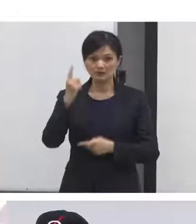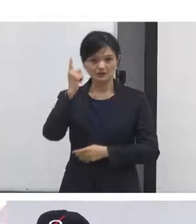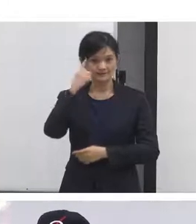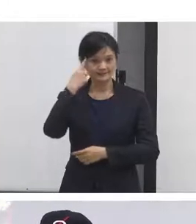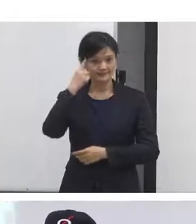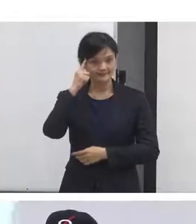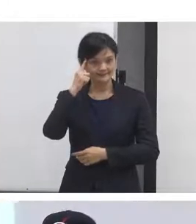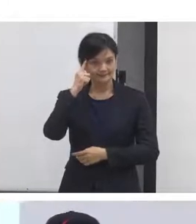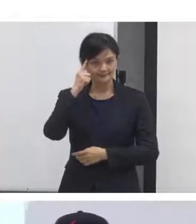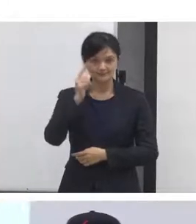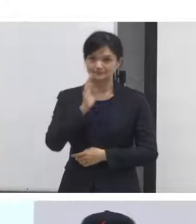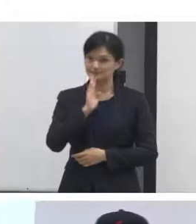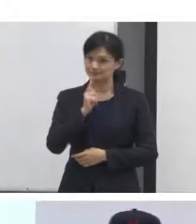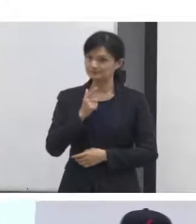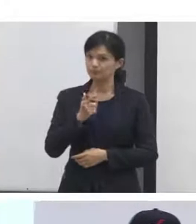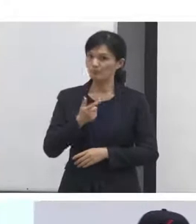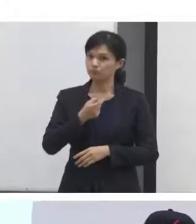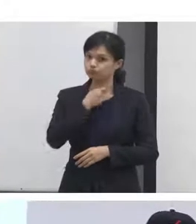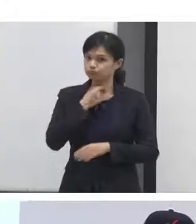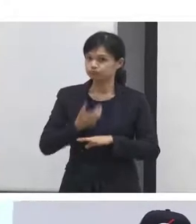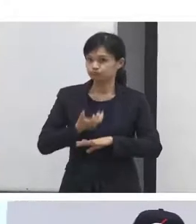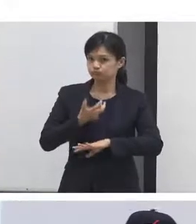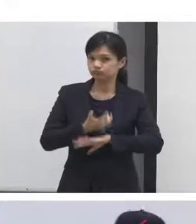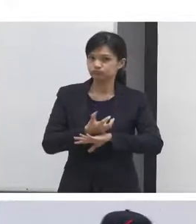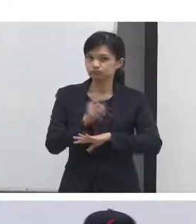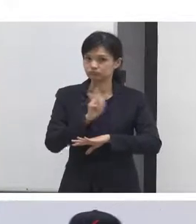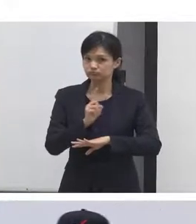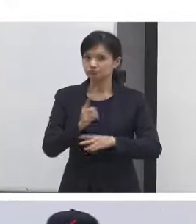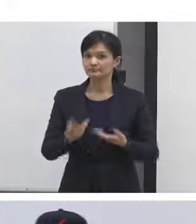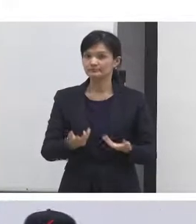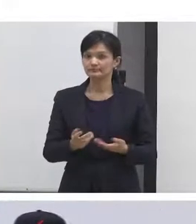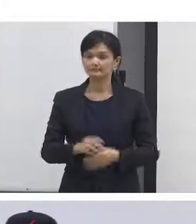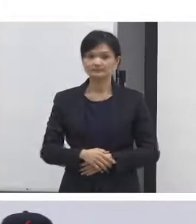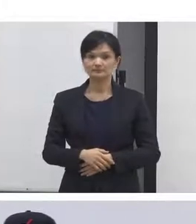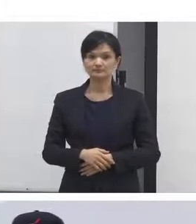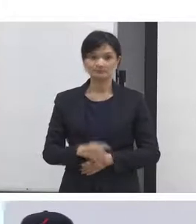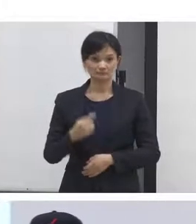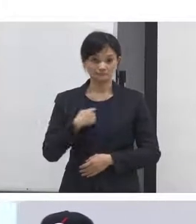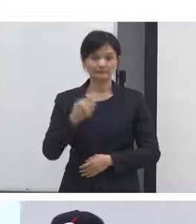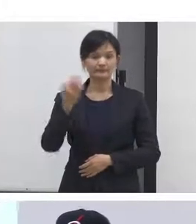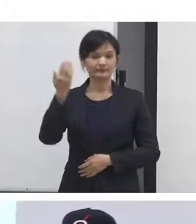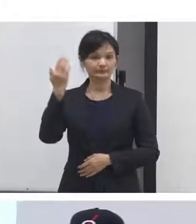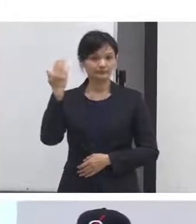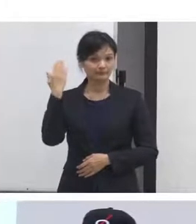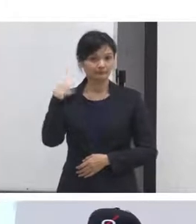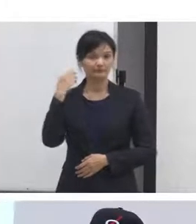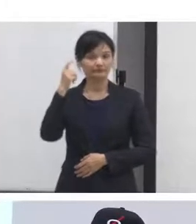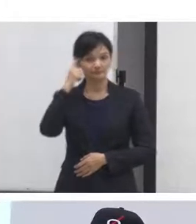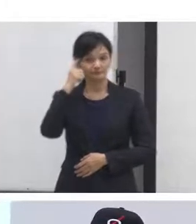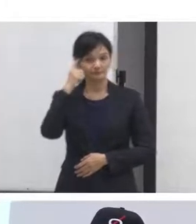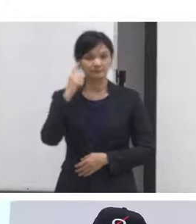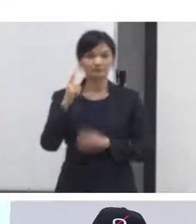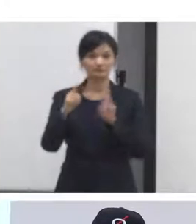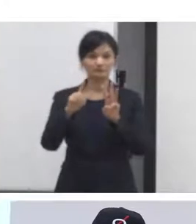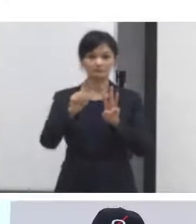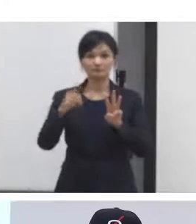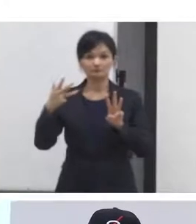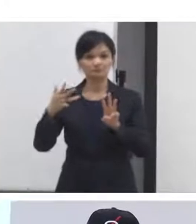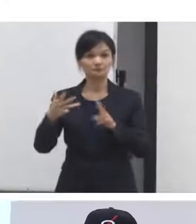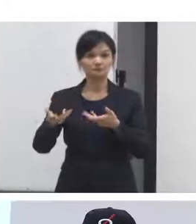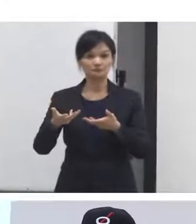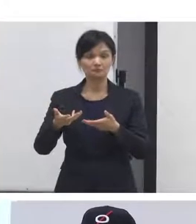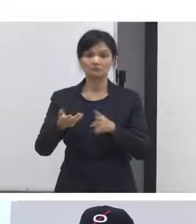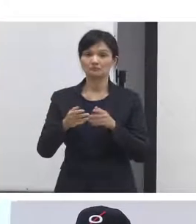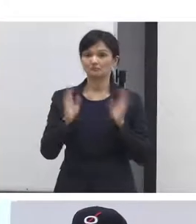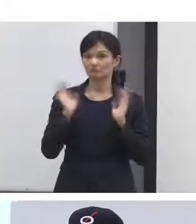做些什么事情。那我刚刚提到，就是曾经以为，就是在3.18之前，或者是说在孩子